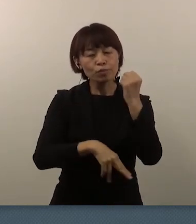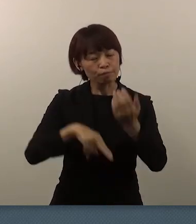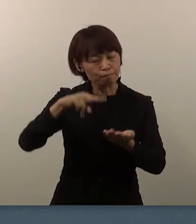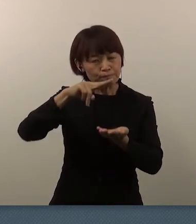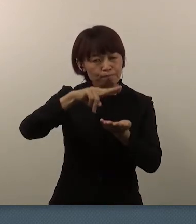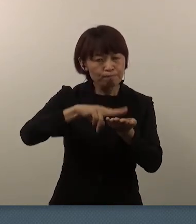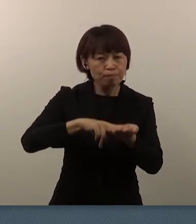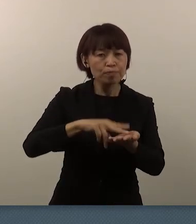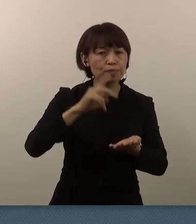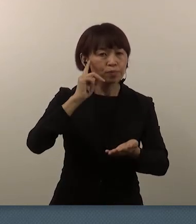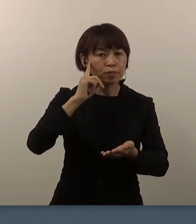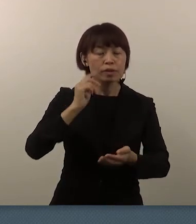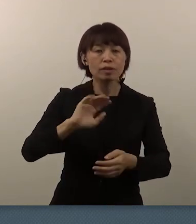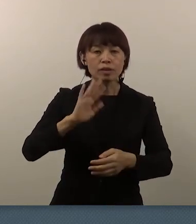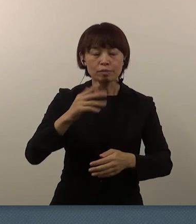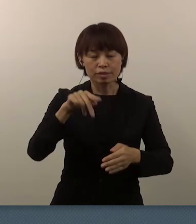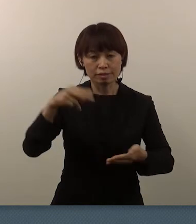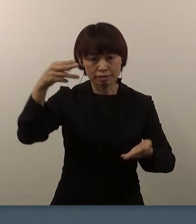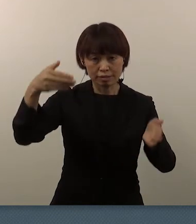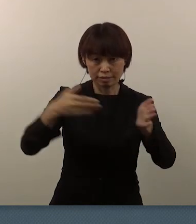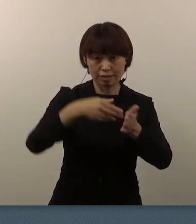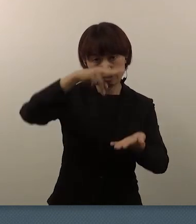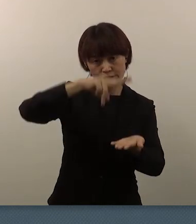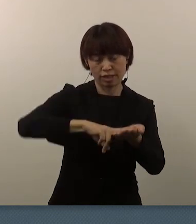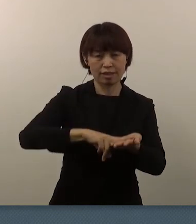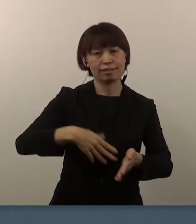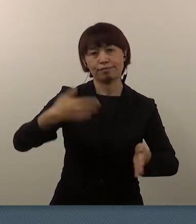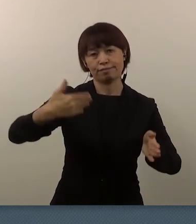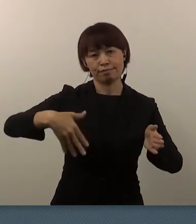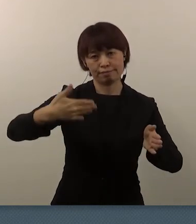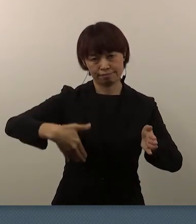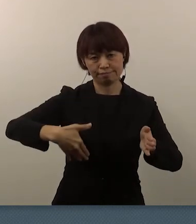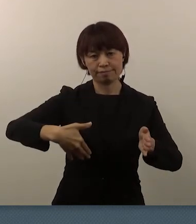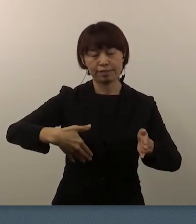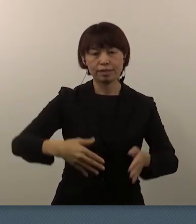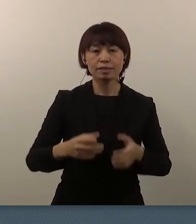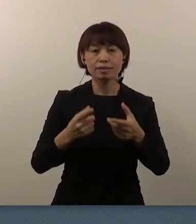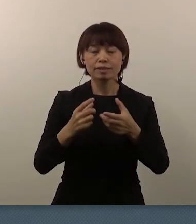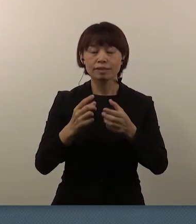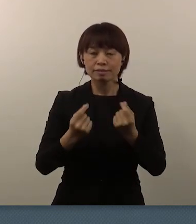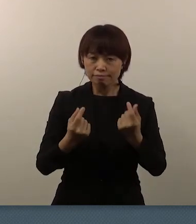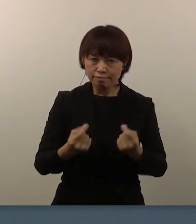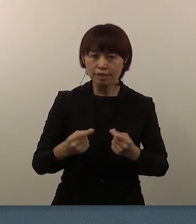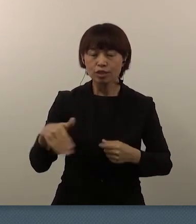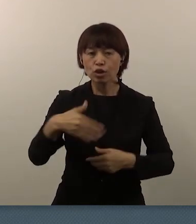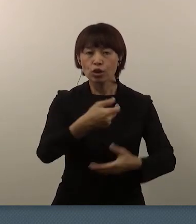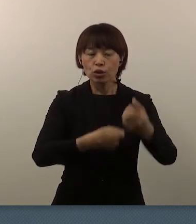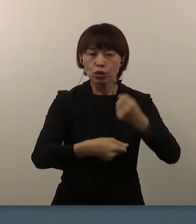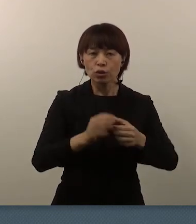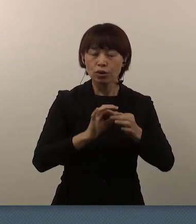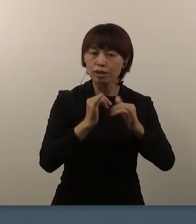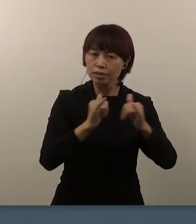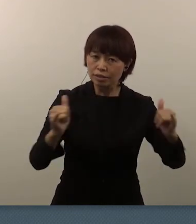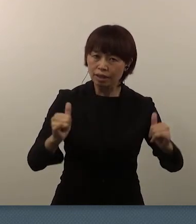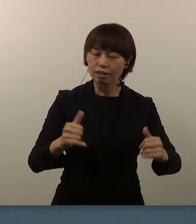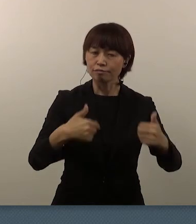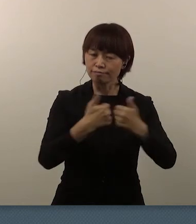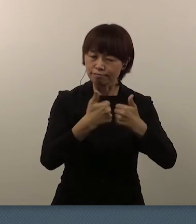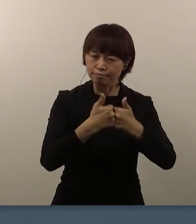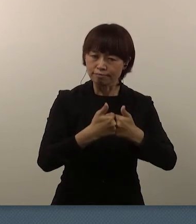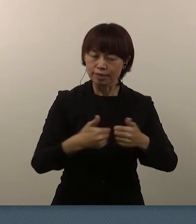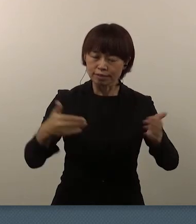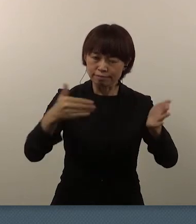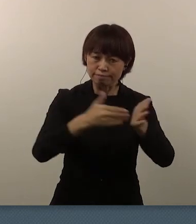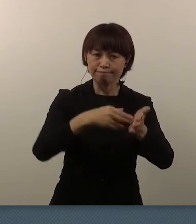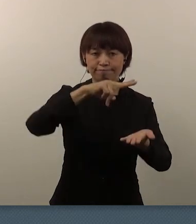はまだ最終決定ではなくてですね、これしっかりと企業関係者の皆さんともお話をしながら最終的に決めていきたいというふうに思います。ただこれ